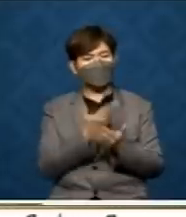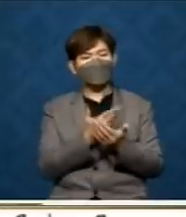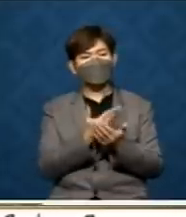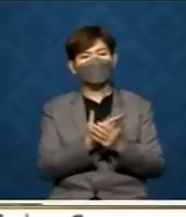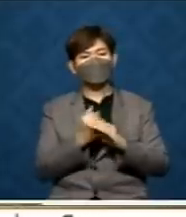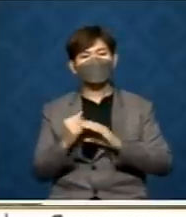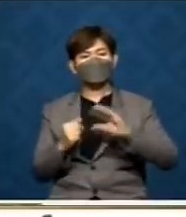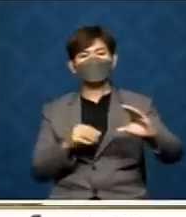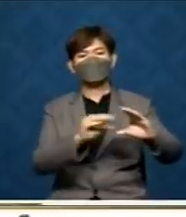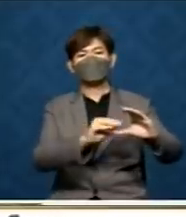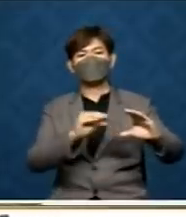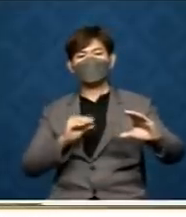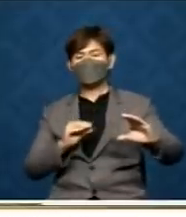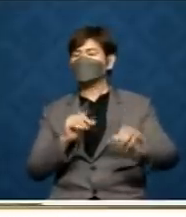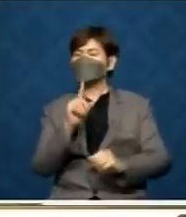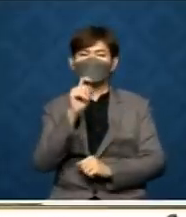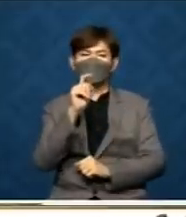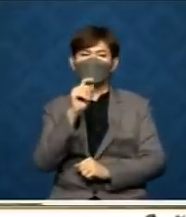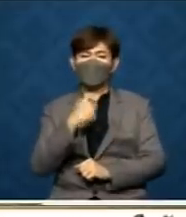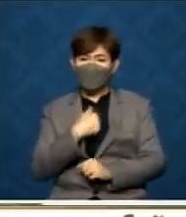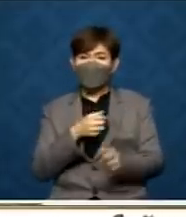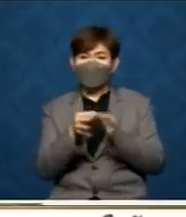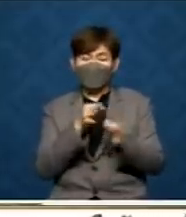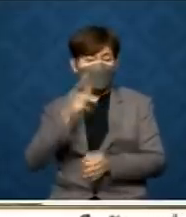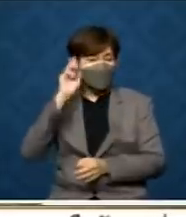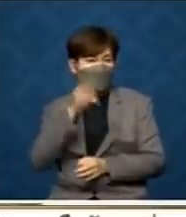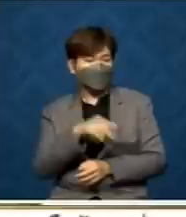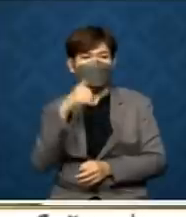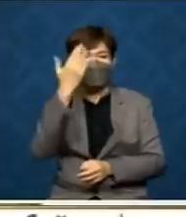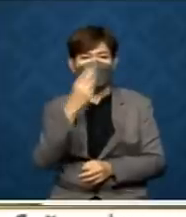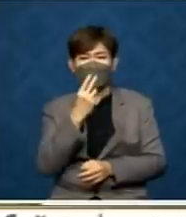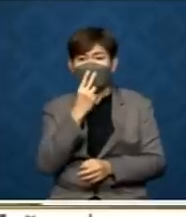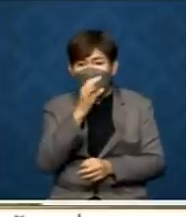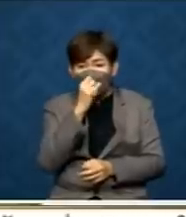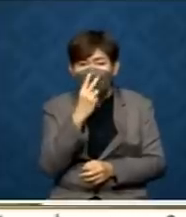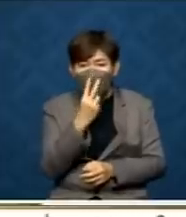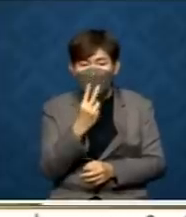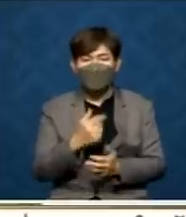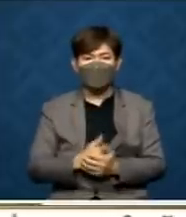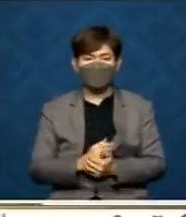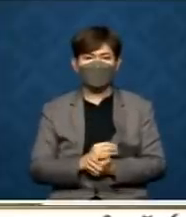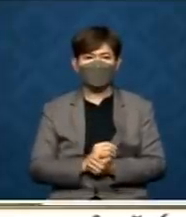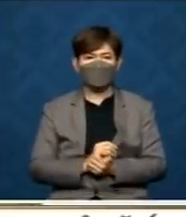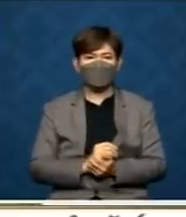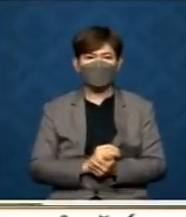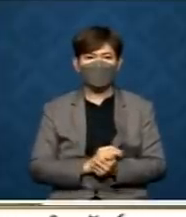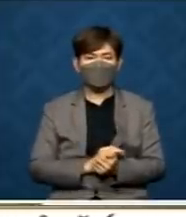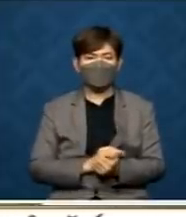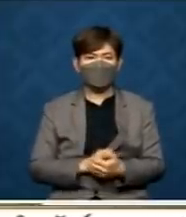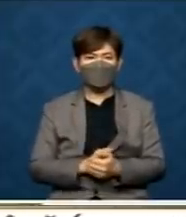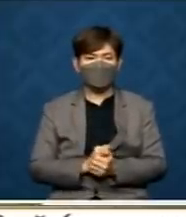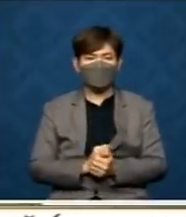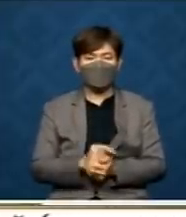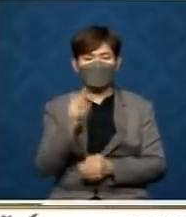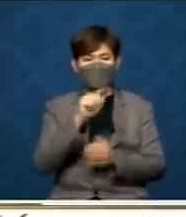พวกเนี้ยนี่นะผมมองทางไลน์ไปก่อนละมองตามผมมาโน้ททิเพราะเอาโชว์